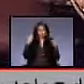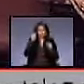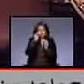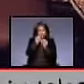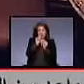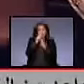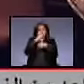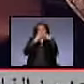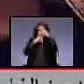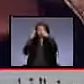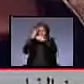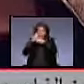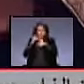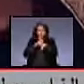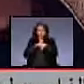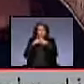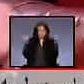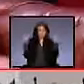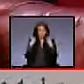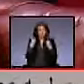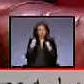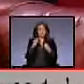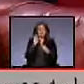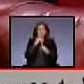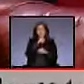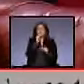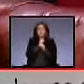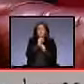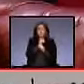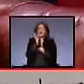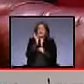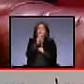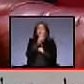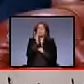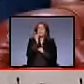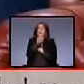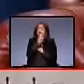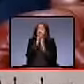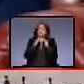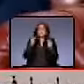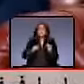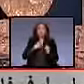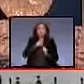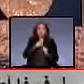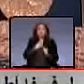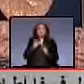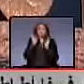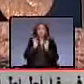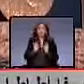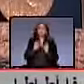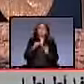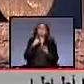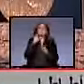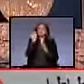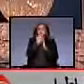ونبني. لكن احنا محتاجين فيلم زي جول حسام حسن في الجزائر كده سنه 90. عارف الحاله دي بتاعت.